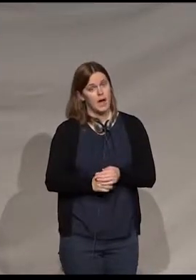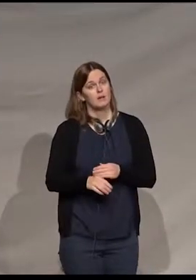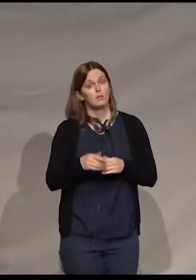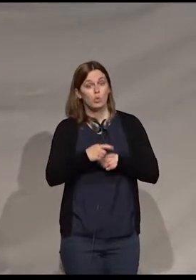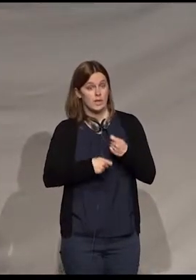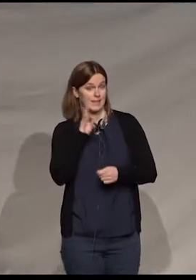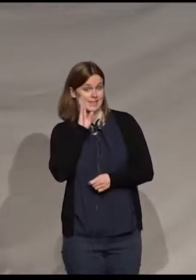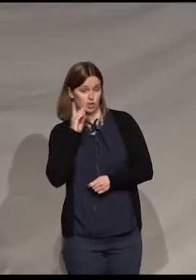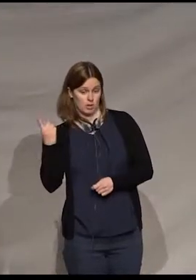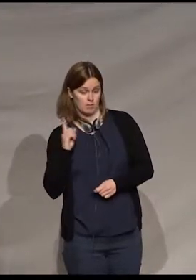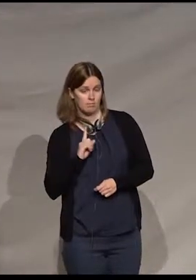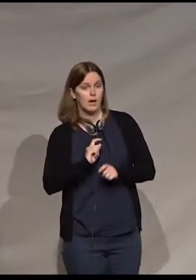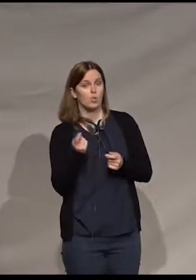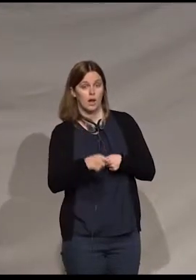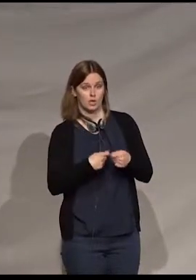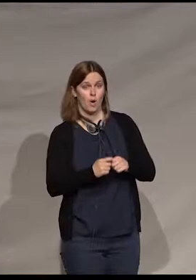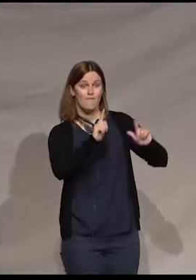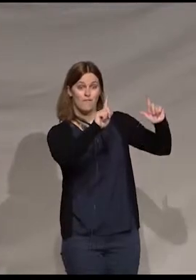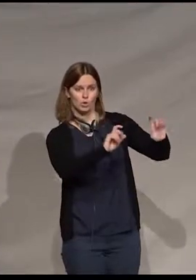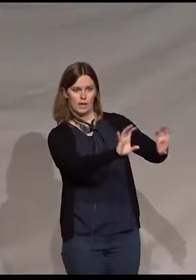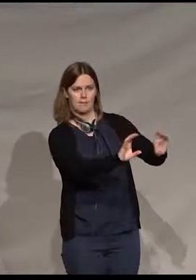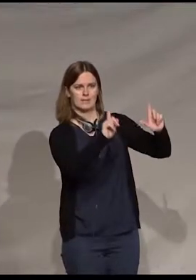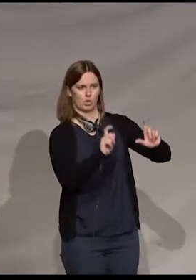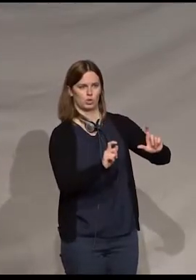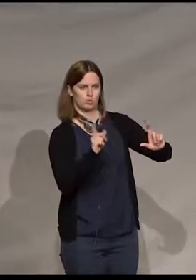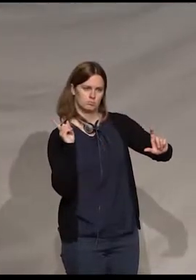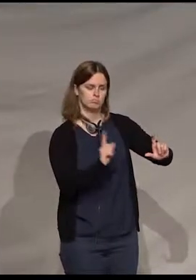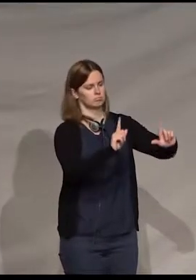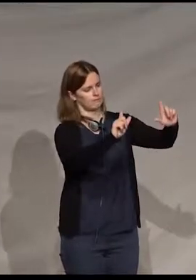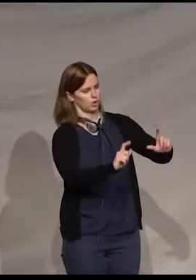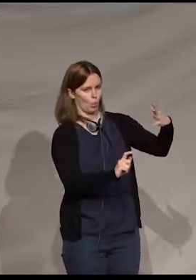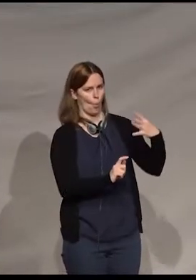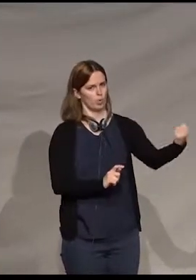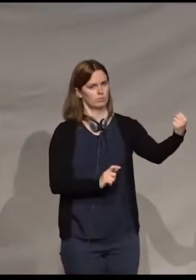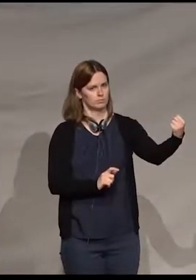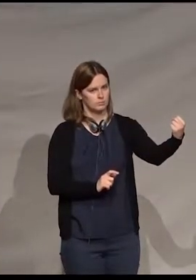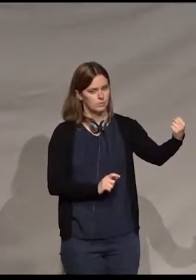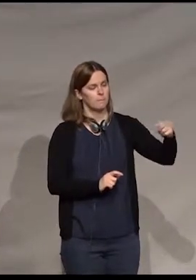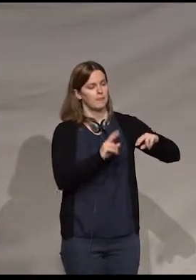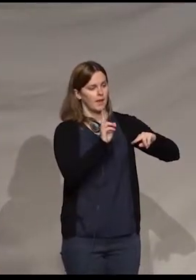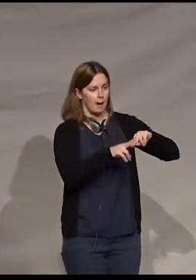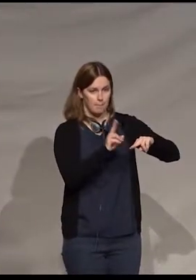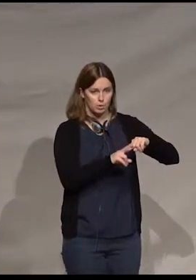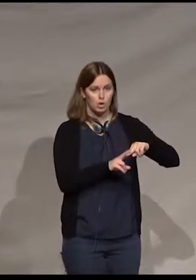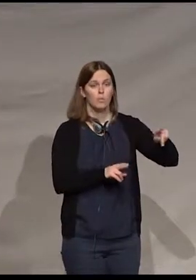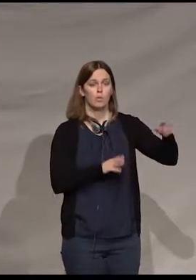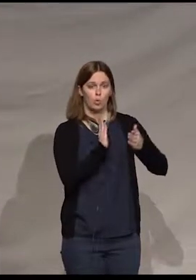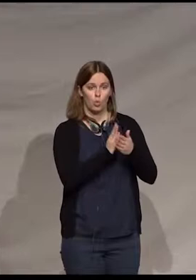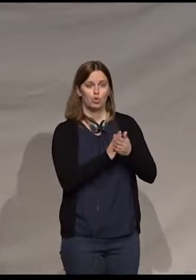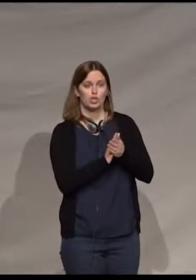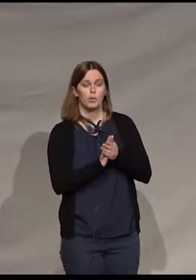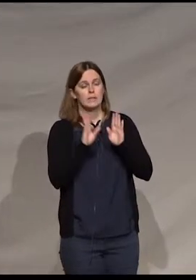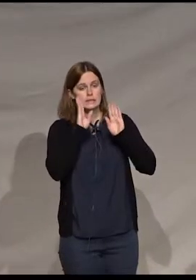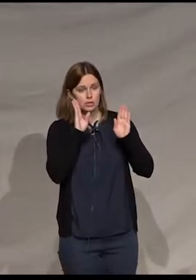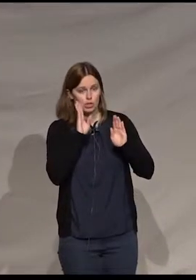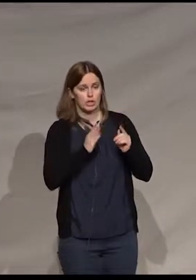vyfotí. A ta zdravotnická pomůcka, kompenzační pomůcka, kterou má člověk u sebe, se nastaví pro ovládání televize.